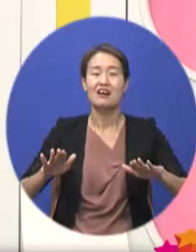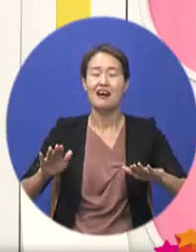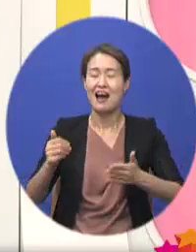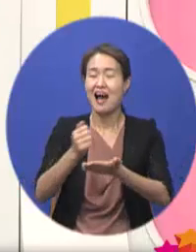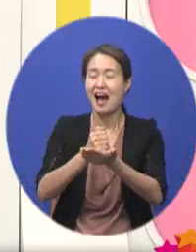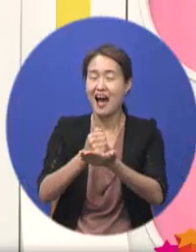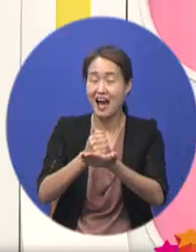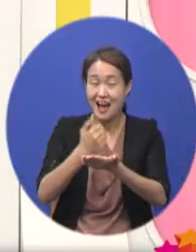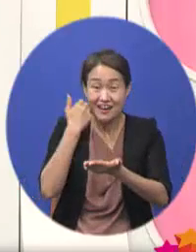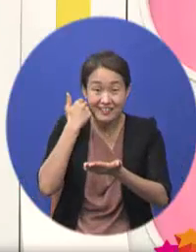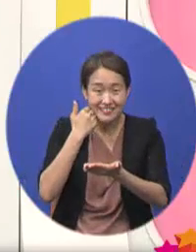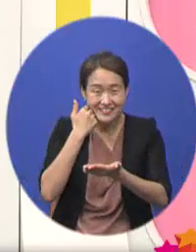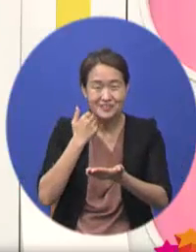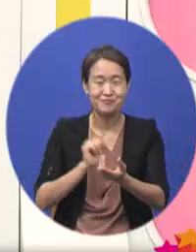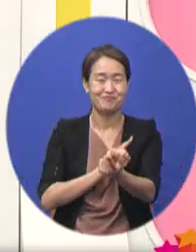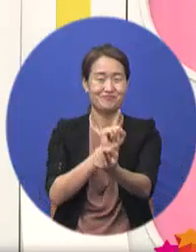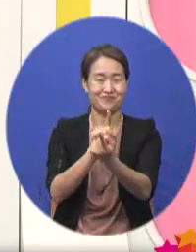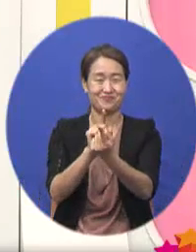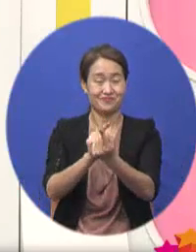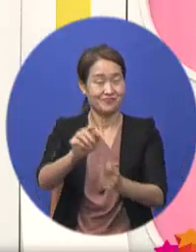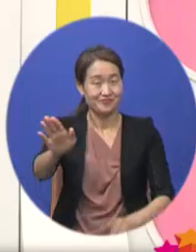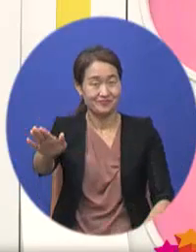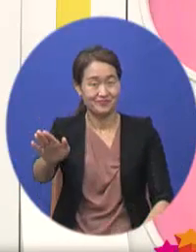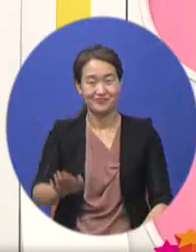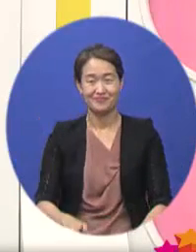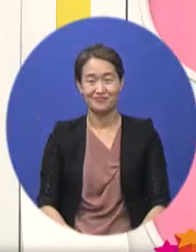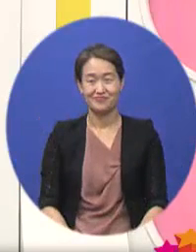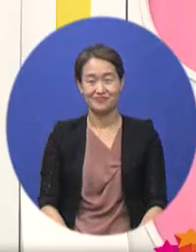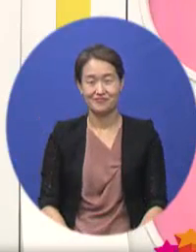번호 7번 가져가신 네. 분입니다. 만나보겠습니다. 여보세요?